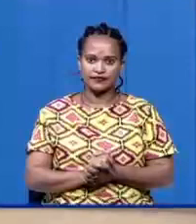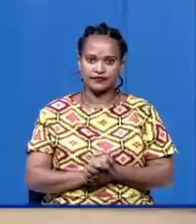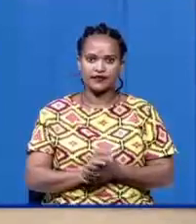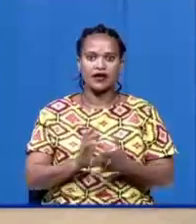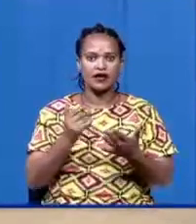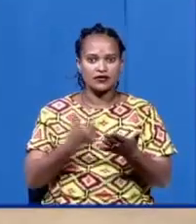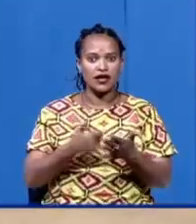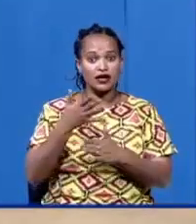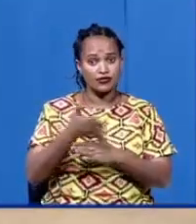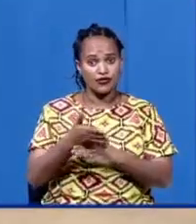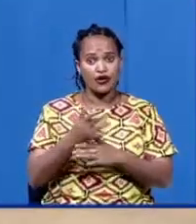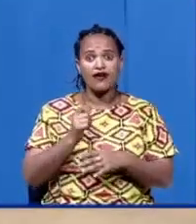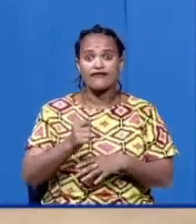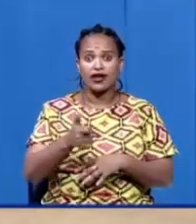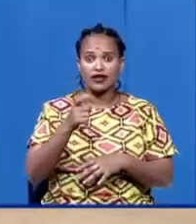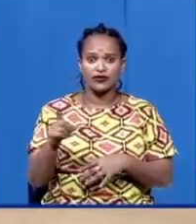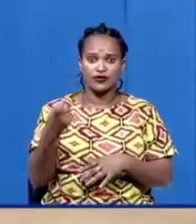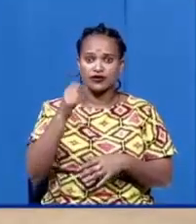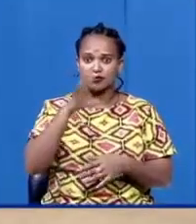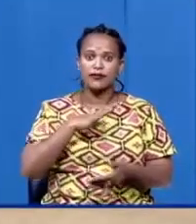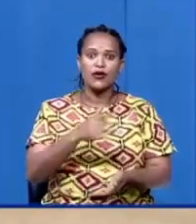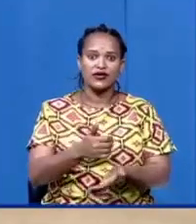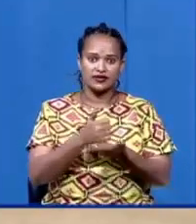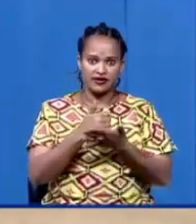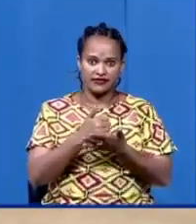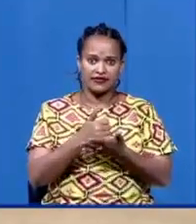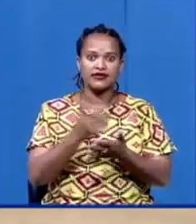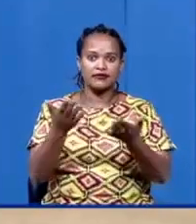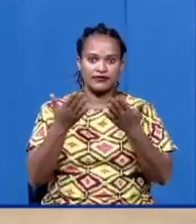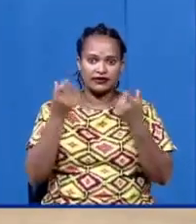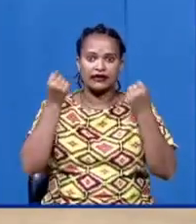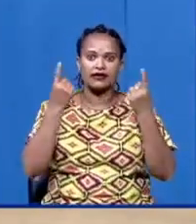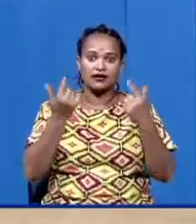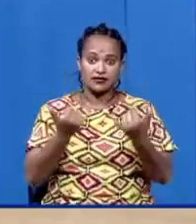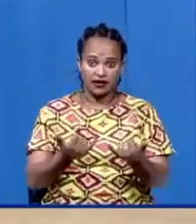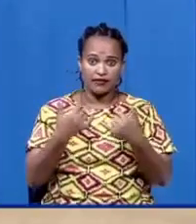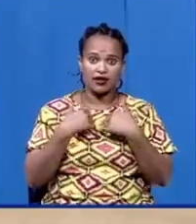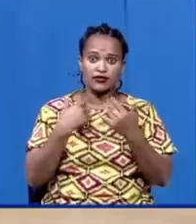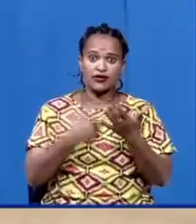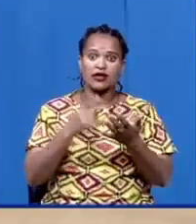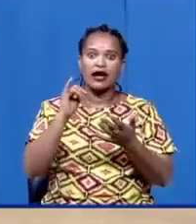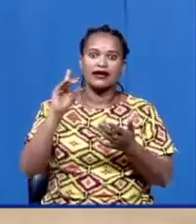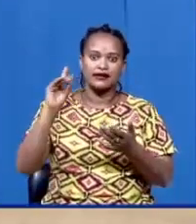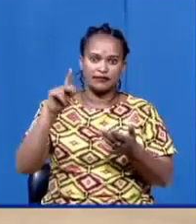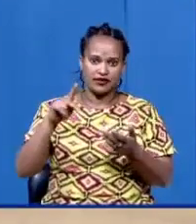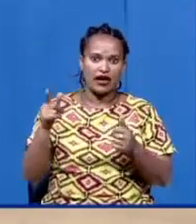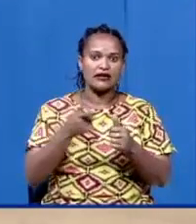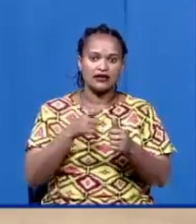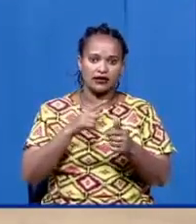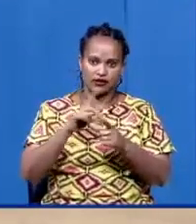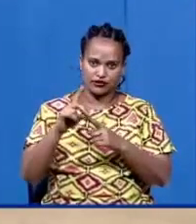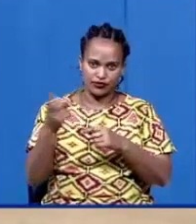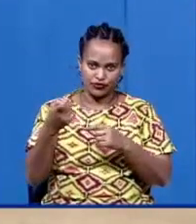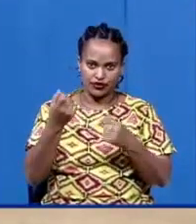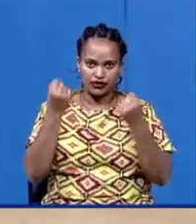كذا رقمو أفات أنيونا يسباوي دقاف عندما يفعلك ترتنال زاري ميالناو هي إيه IDP عندنا وسائل دهونا